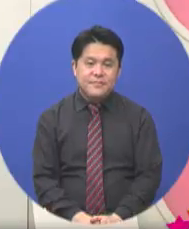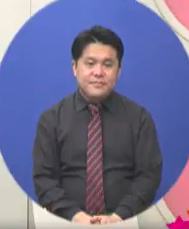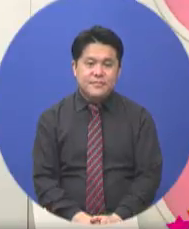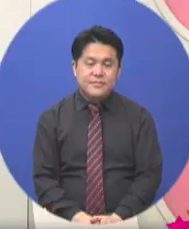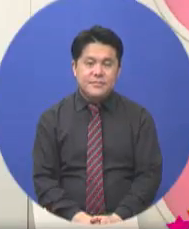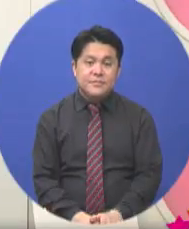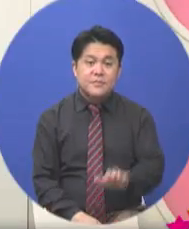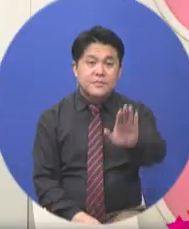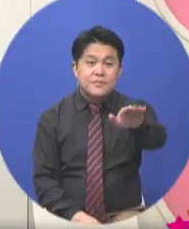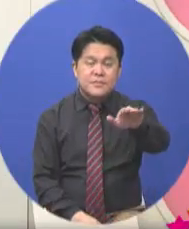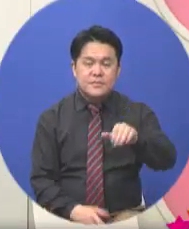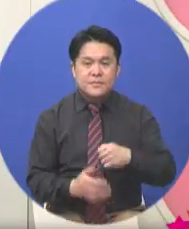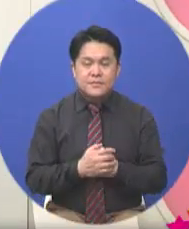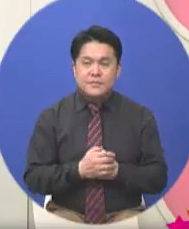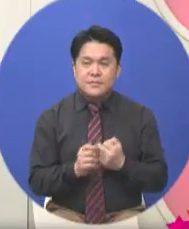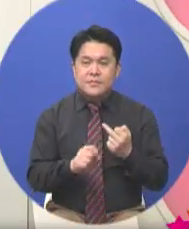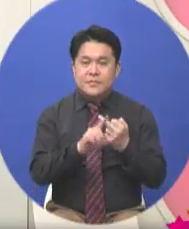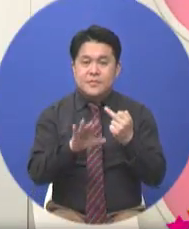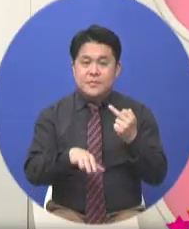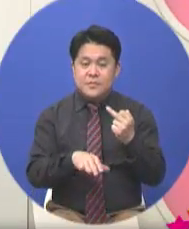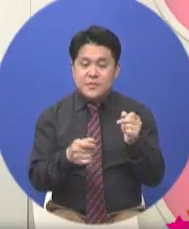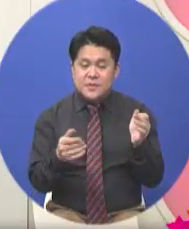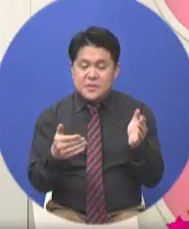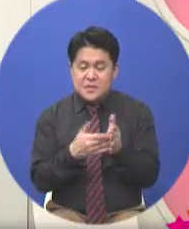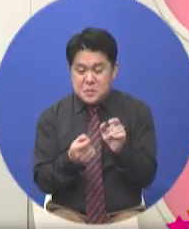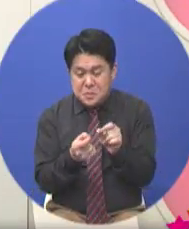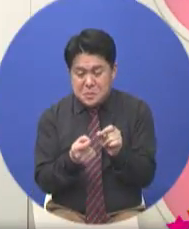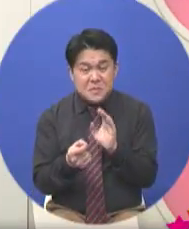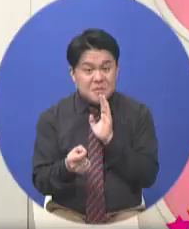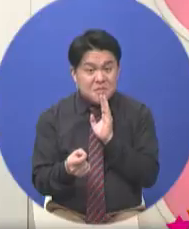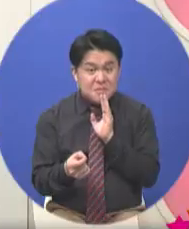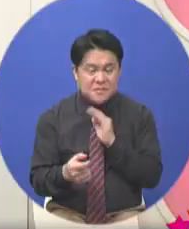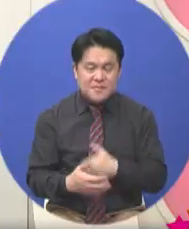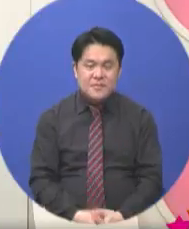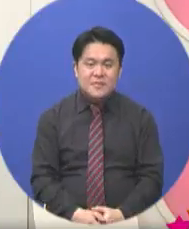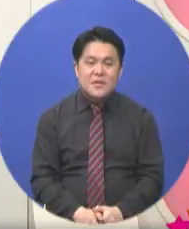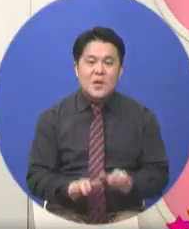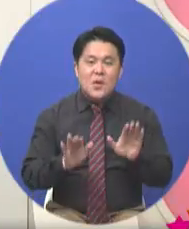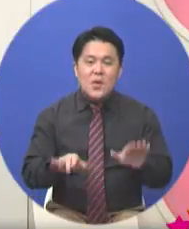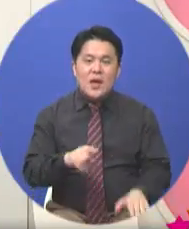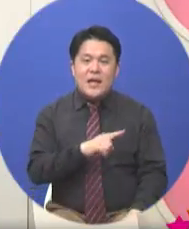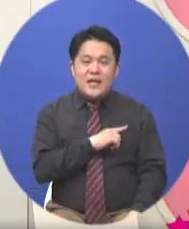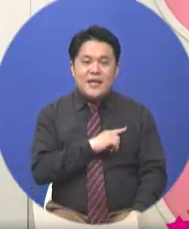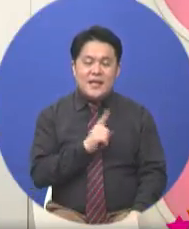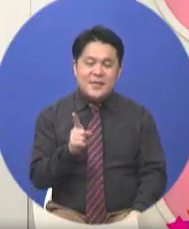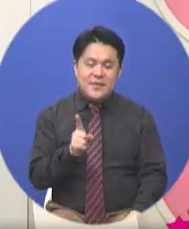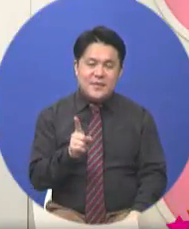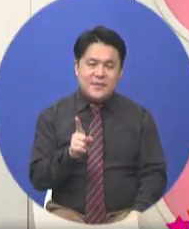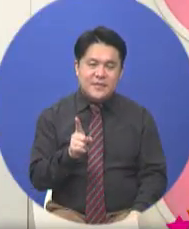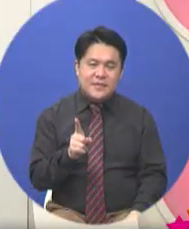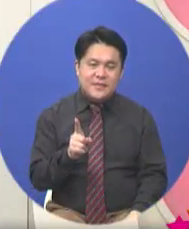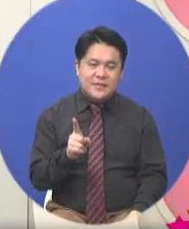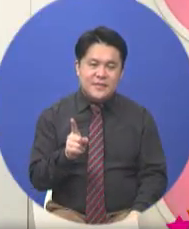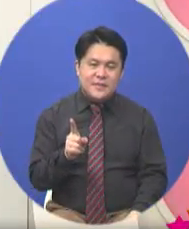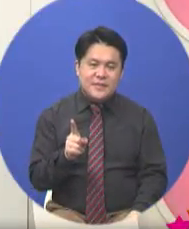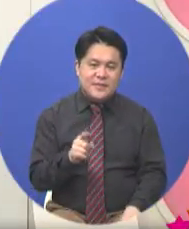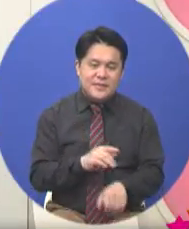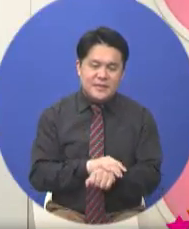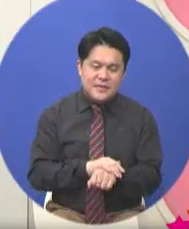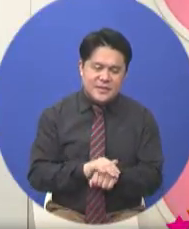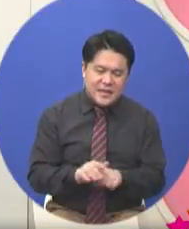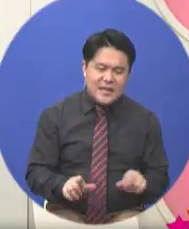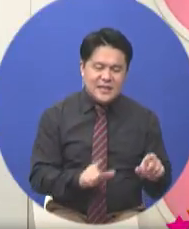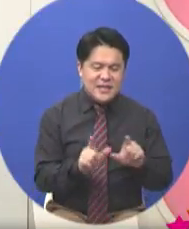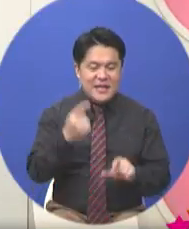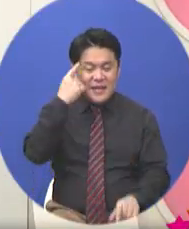이제 이달도 얼마 안 남았어요. 2016년도도. 그러게요. 예, 예. 올해 가장 잘 산 거에 대한 건 어떤